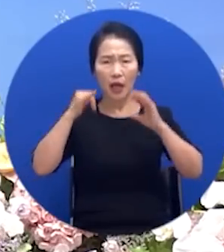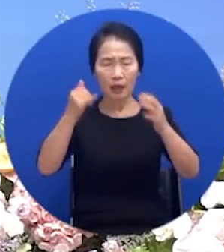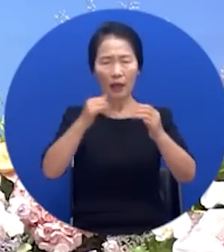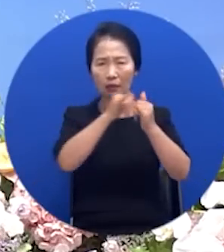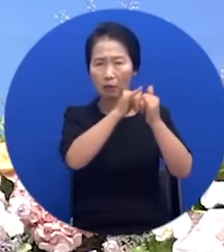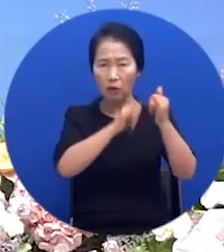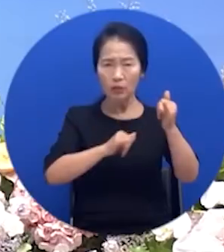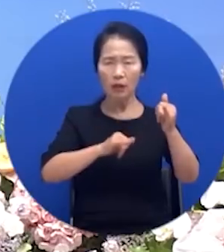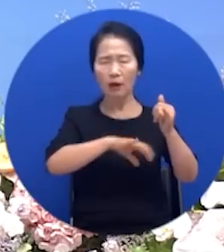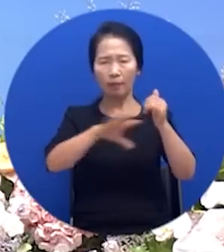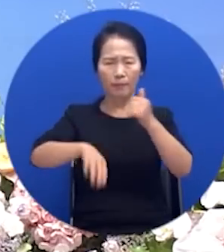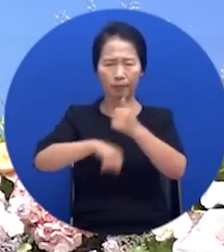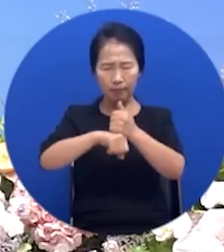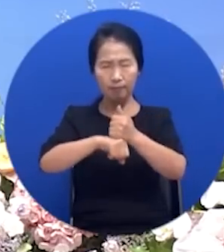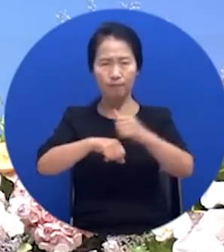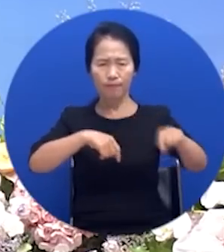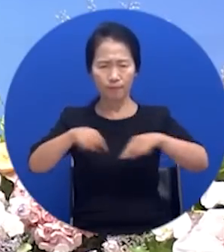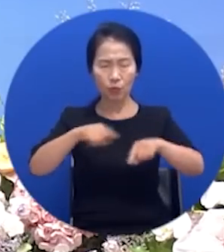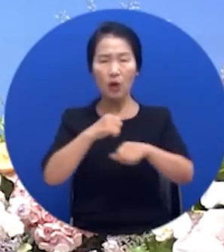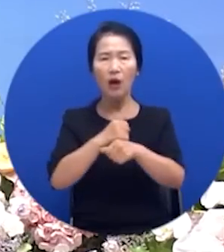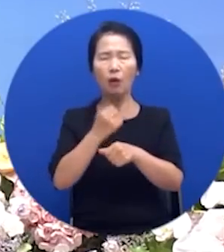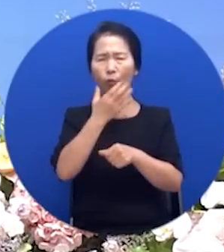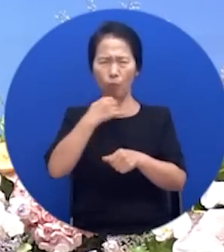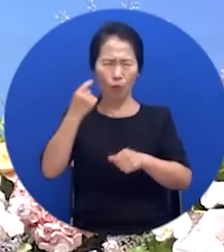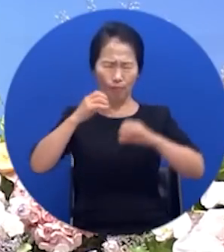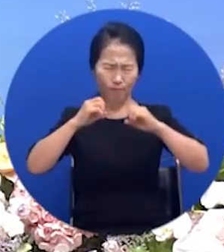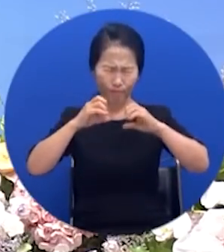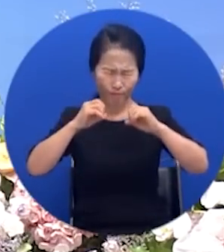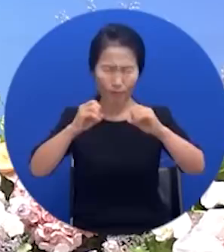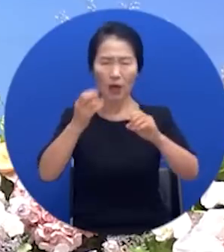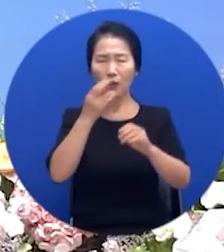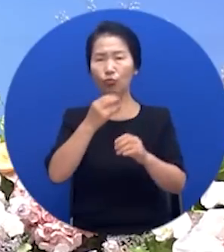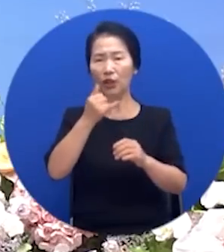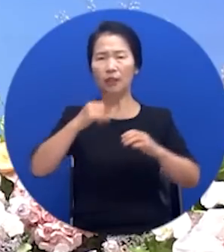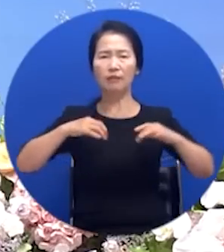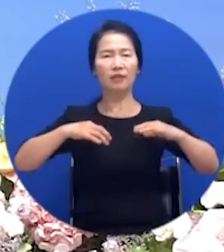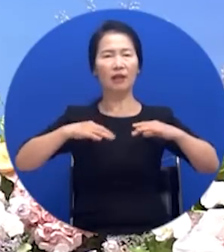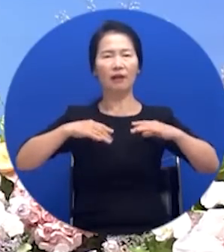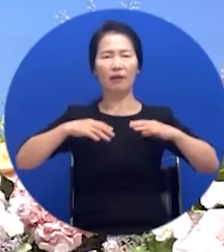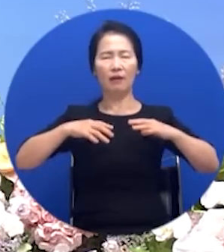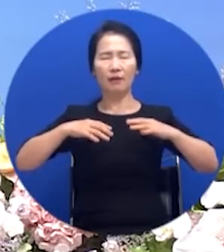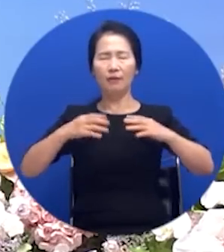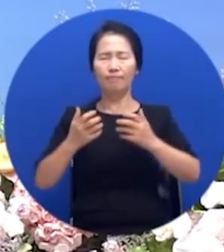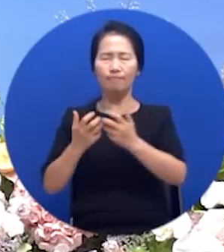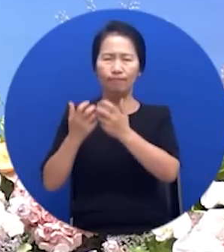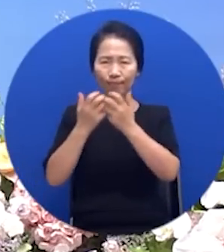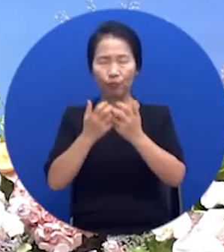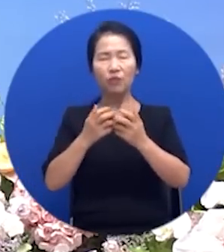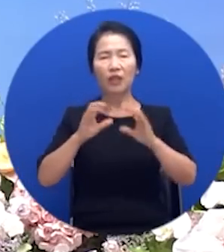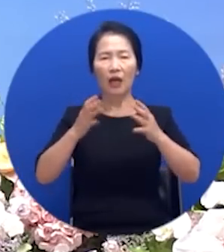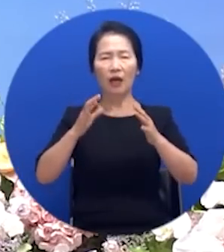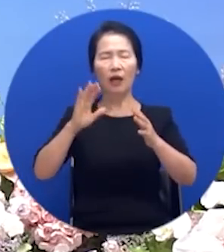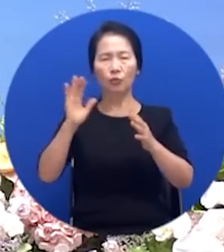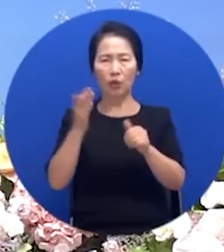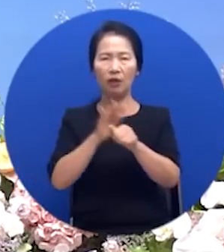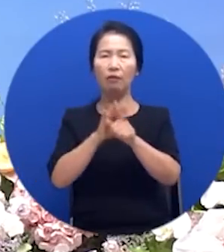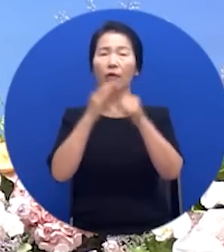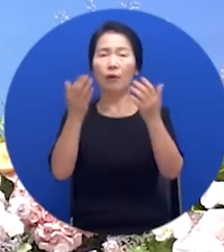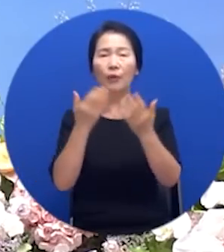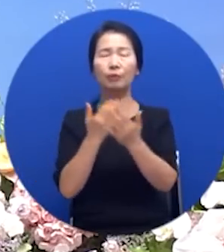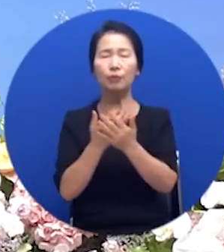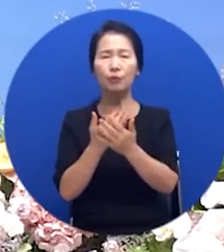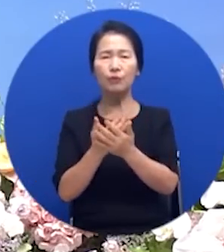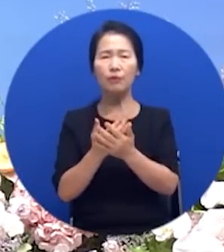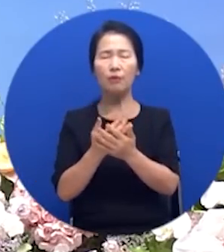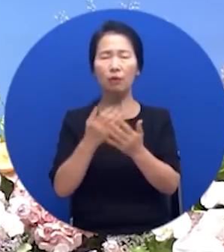주도하고 하나님의 복음을 주도할 수 있는 자랑스러운 나라가 되게 하여 주시옵소서. 그리하여